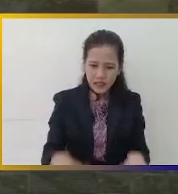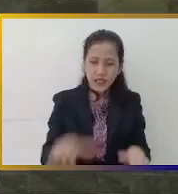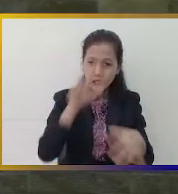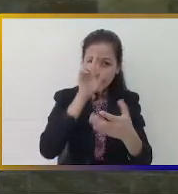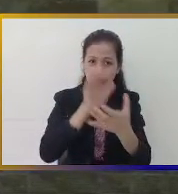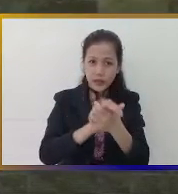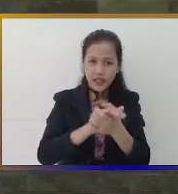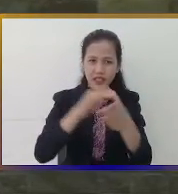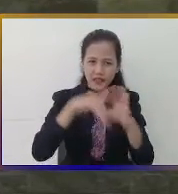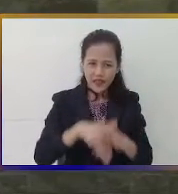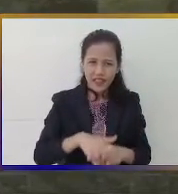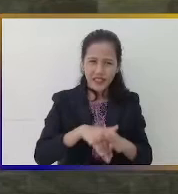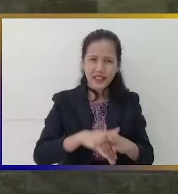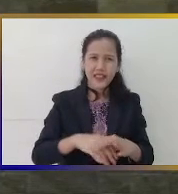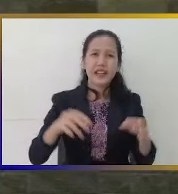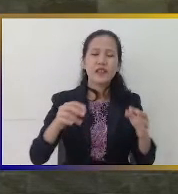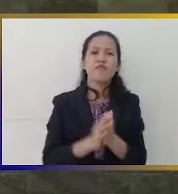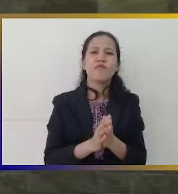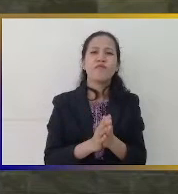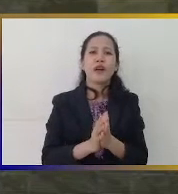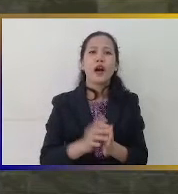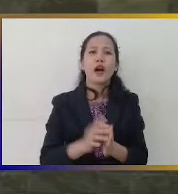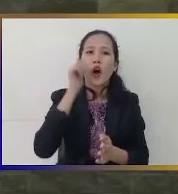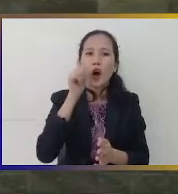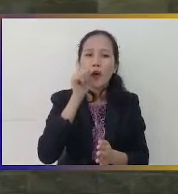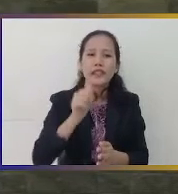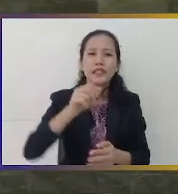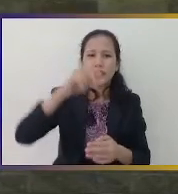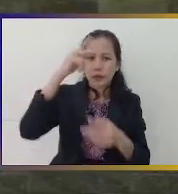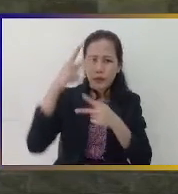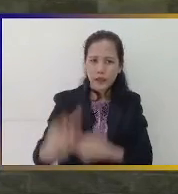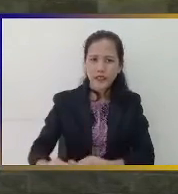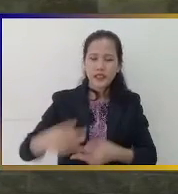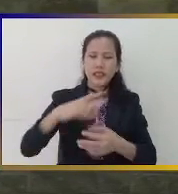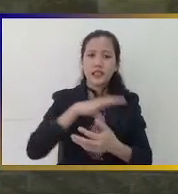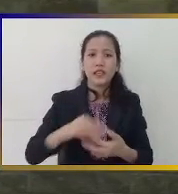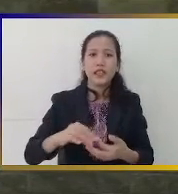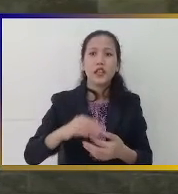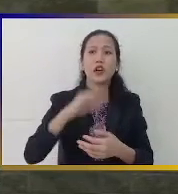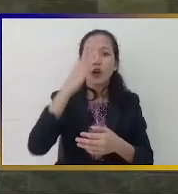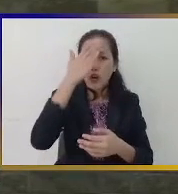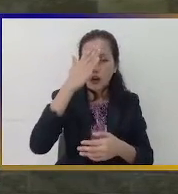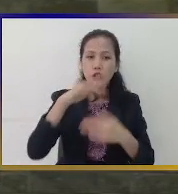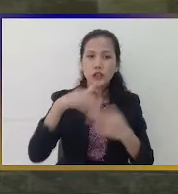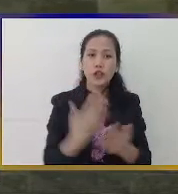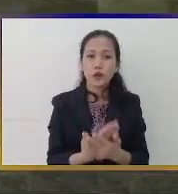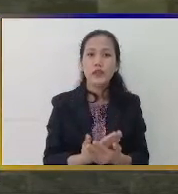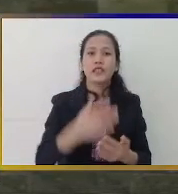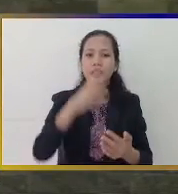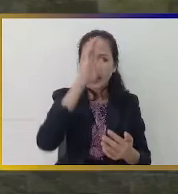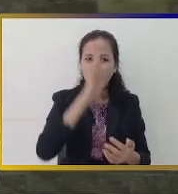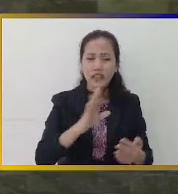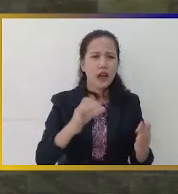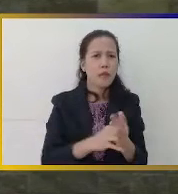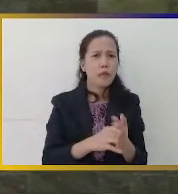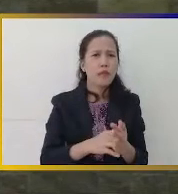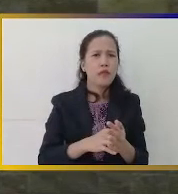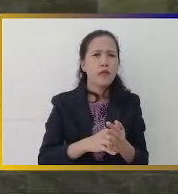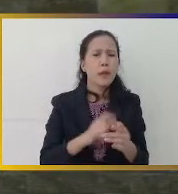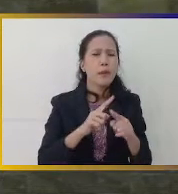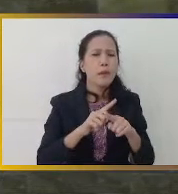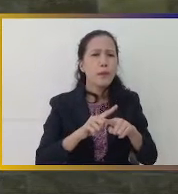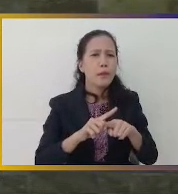po sa omniscience, omnipotence, omnipresence ng Panginoon. And there are still families, kapatid, sabi nga po sa